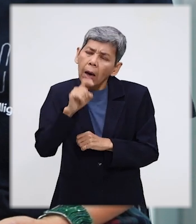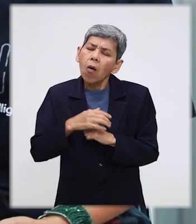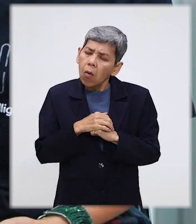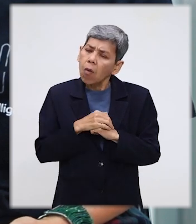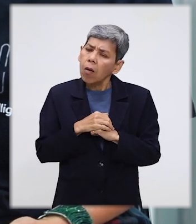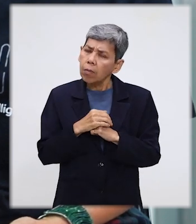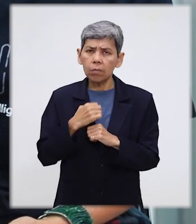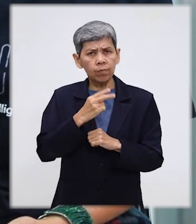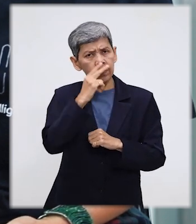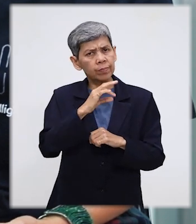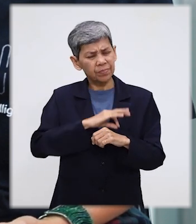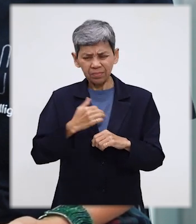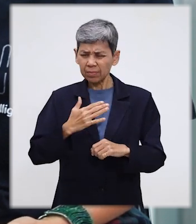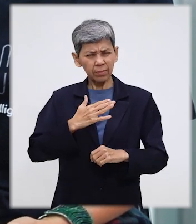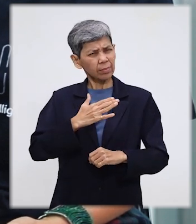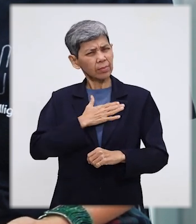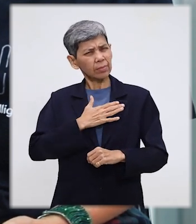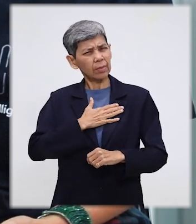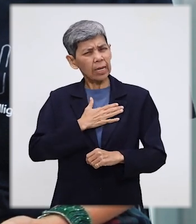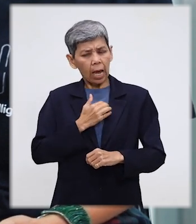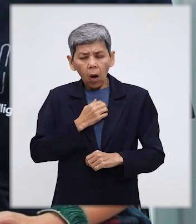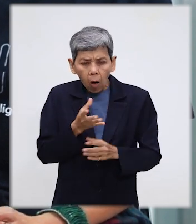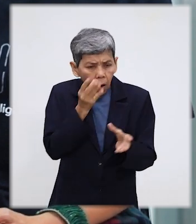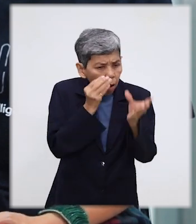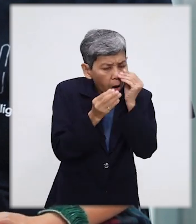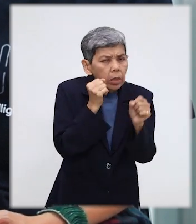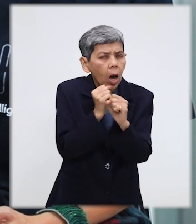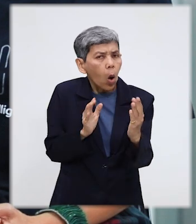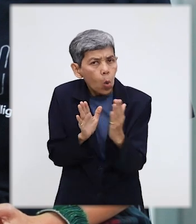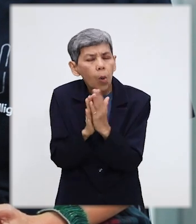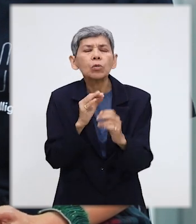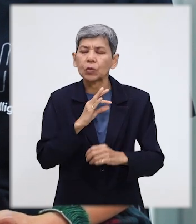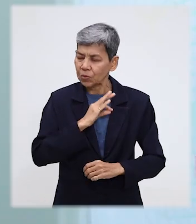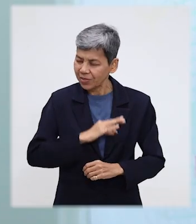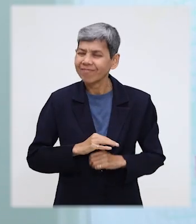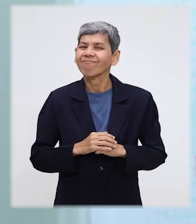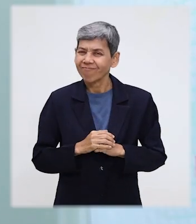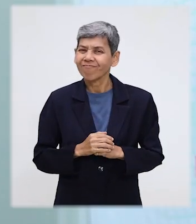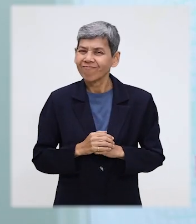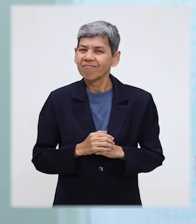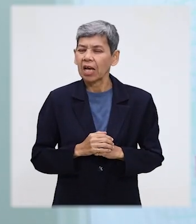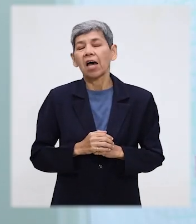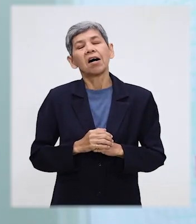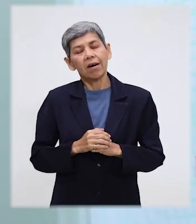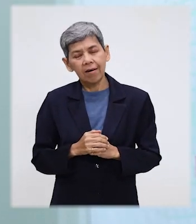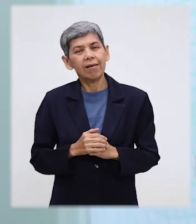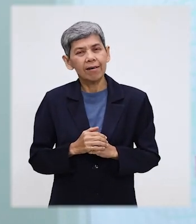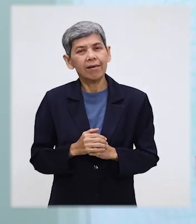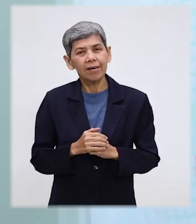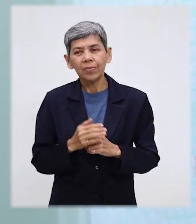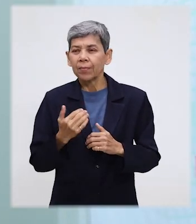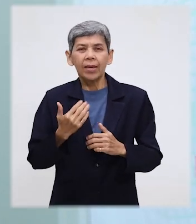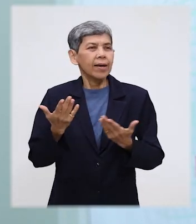ไรเงี้ยค่ะเพราะฉะนั้นมันเหมือนเราก็ได้เรียนรู้ในเรื่องของการทำงานด้วยเหมือนกันอะไรเงี้ยค่ะ เพราะฉะนั้นเราก็